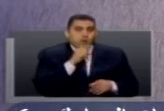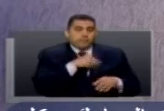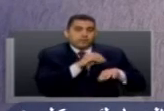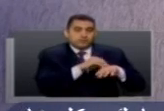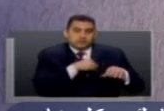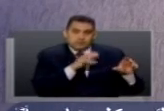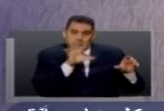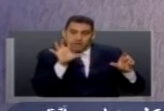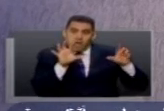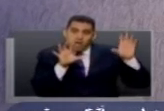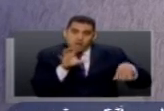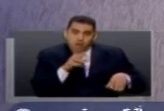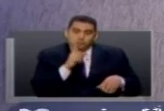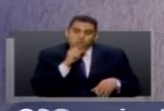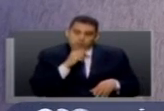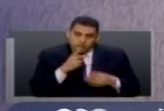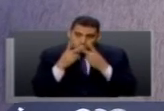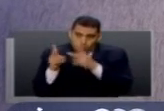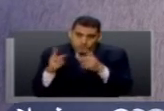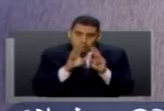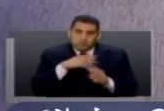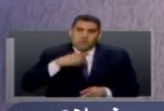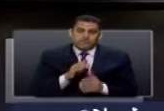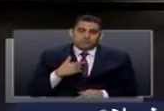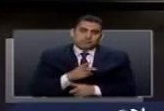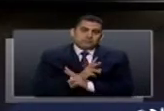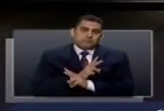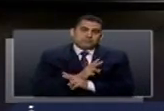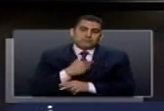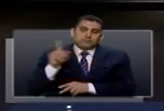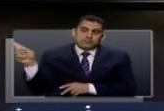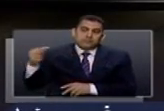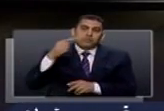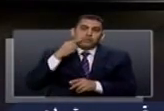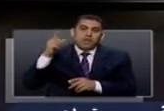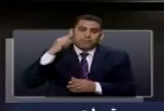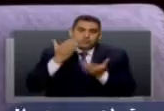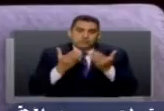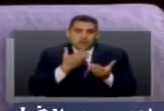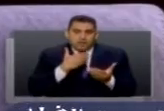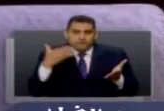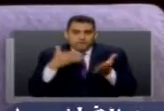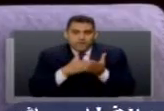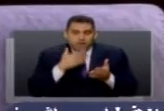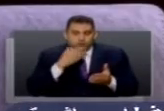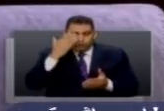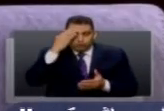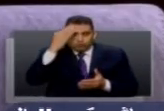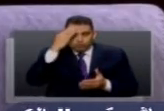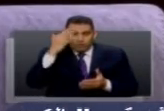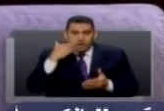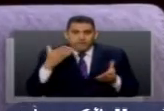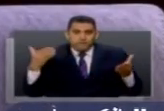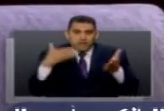العهد خالفوا العهد لم يحكم عليهم بمثل حكم سيدنا سعد بن معاذ اشكر حضرتك جدا بعد الفاصل عقبه بن ابي